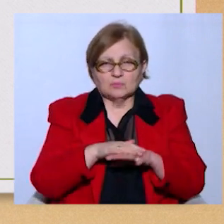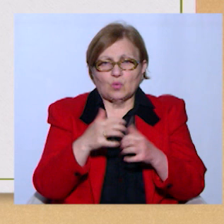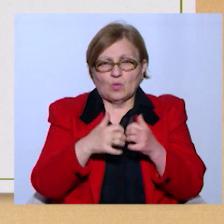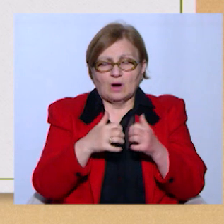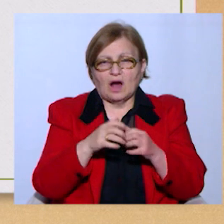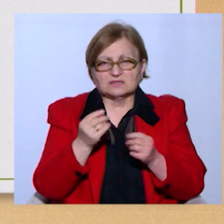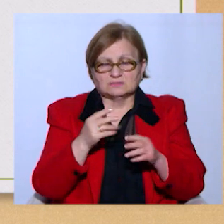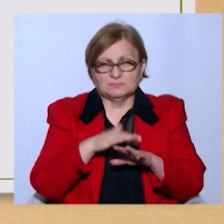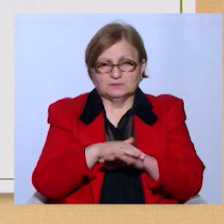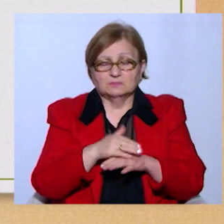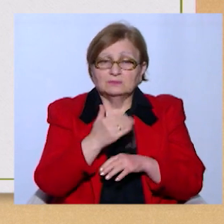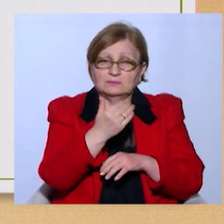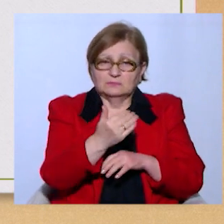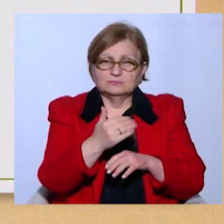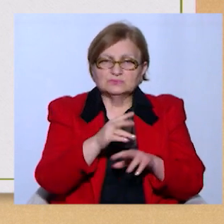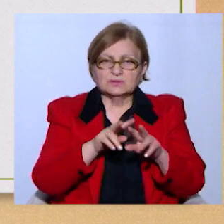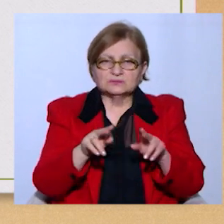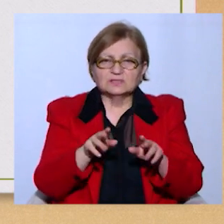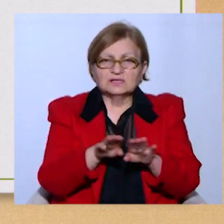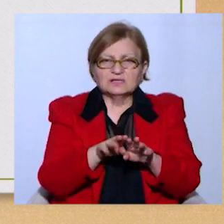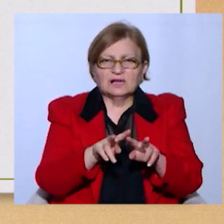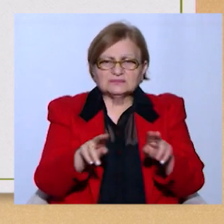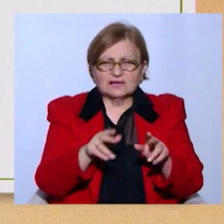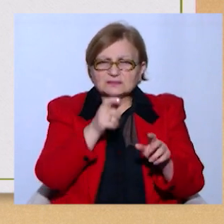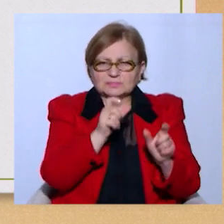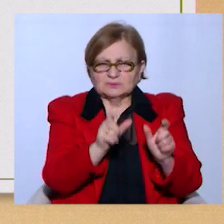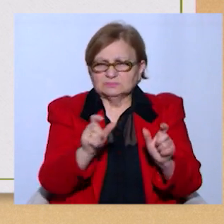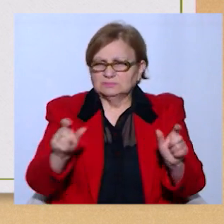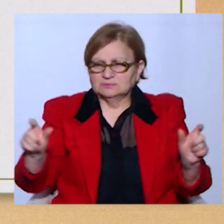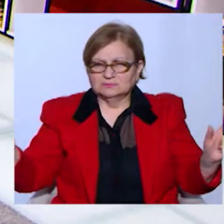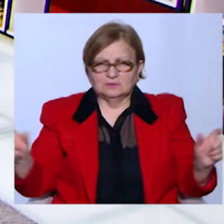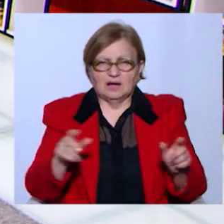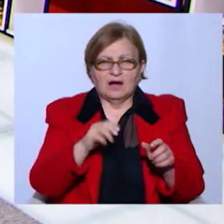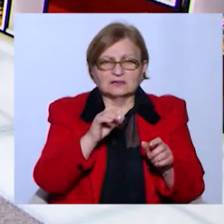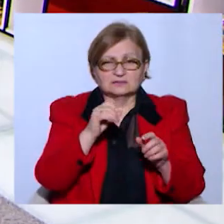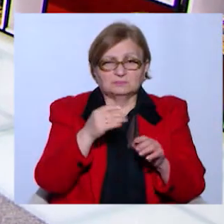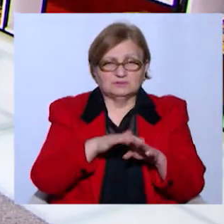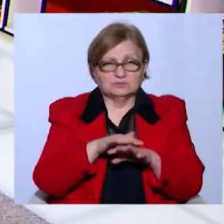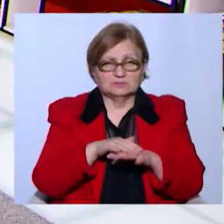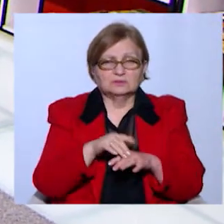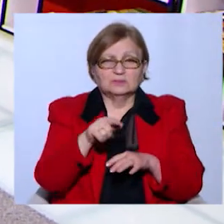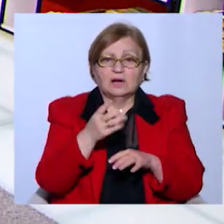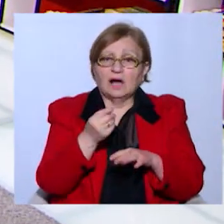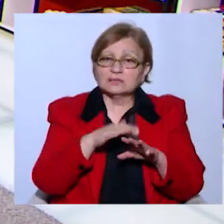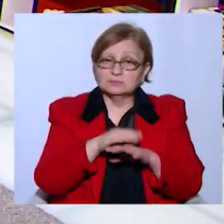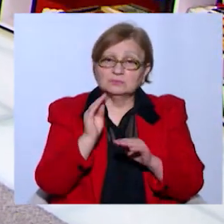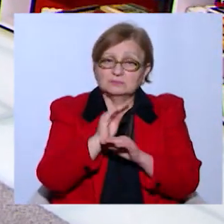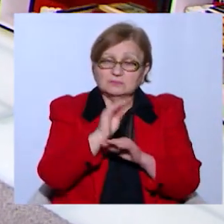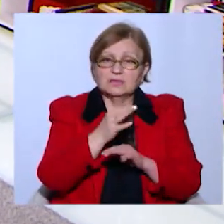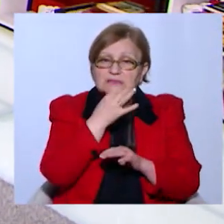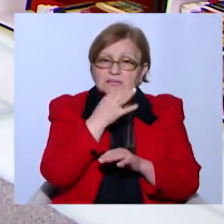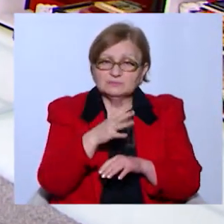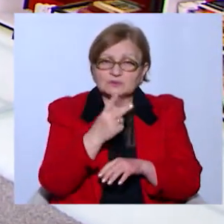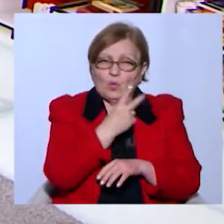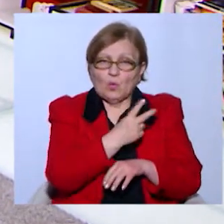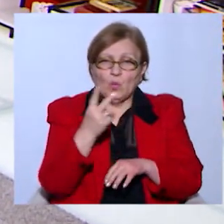აგრეთვე მისგან თანაბრად დაშორებული წევრების საშუალო არითმეტიკული. და აგრეთვე სამართლიანია, რომ არითმეტიკული პროგრესიის ნებისმიერი